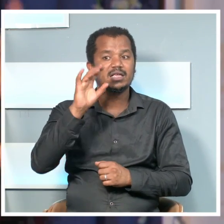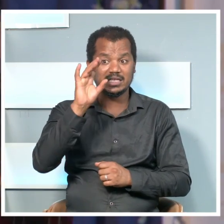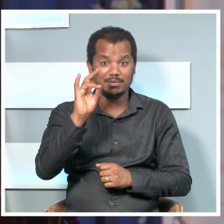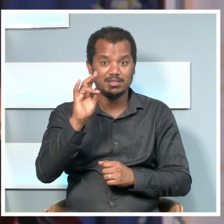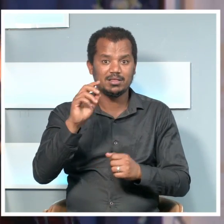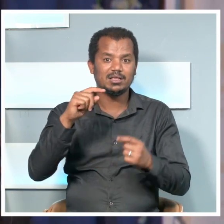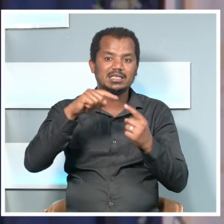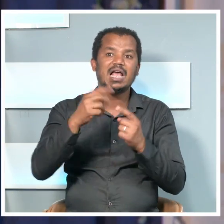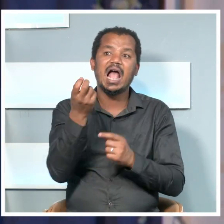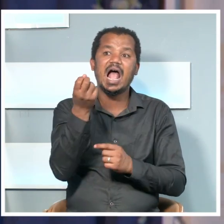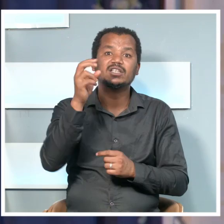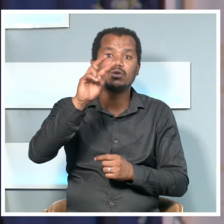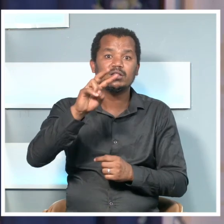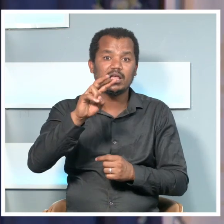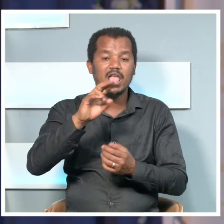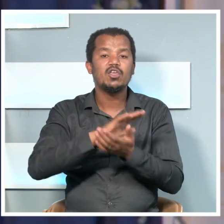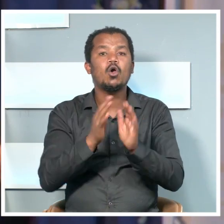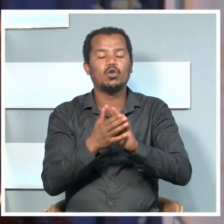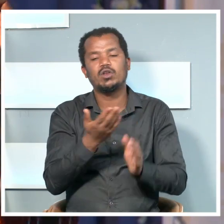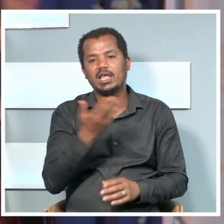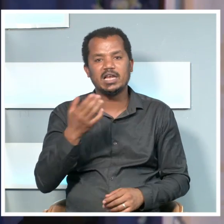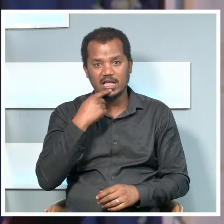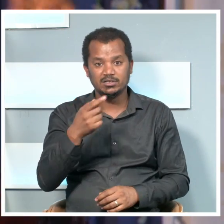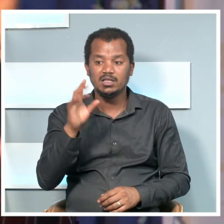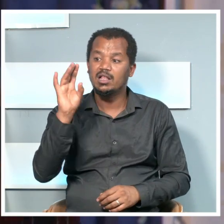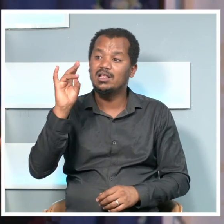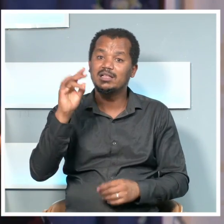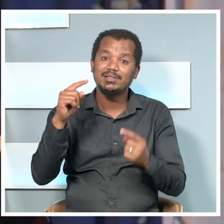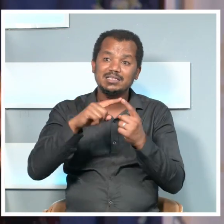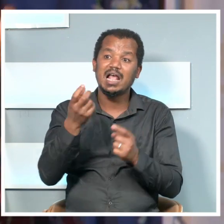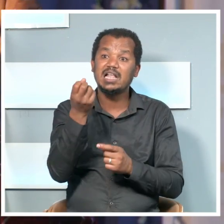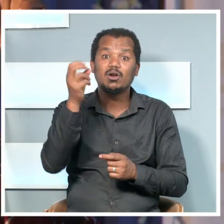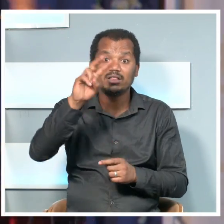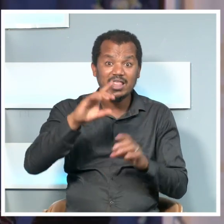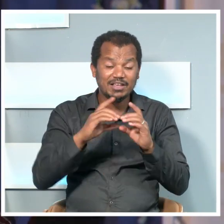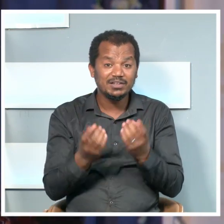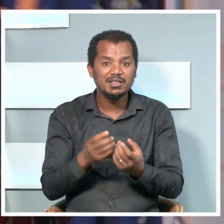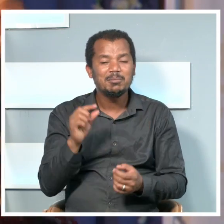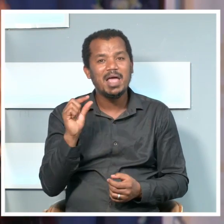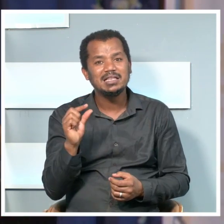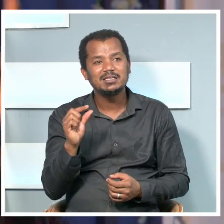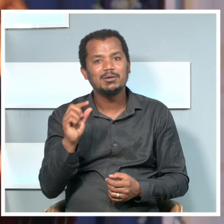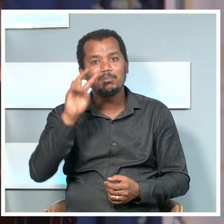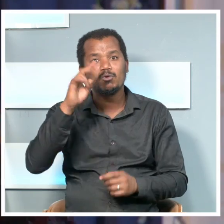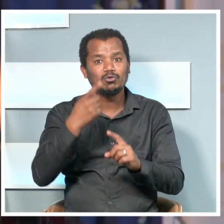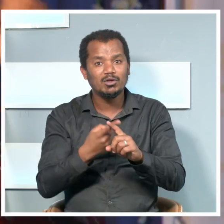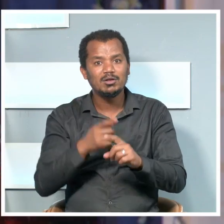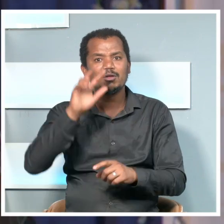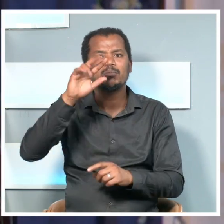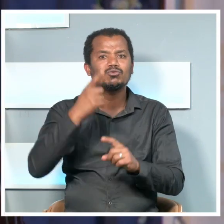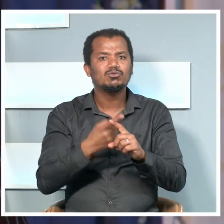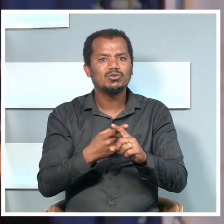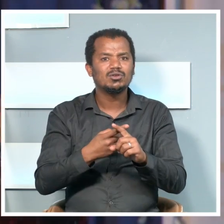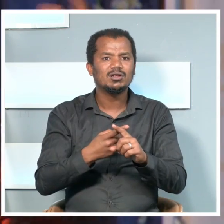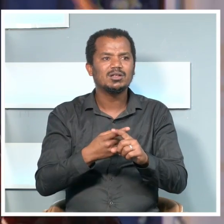كسواتين يكفل اسكاسرولتين يهونون مقرر من أقراتو كسواتين يكفل اسكاسرولتين بيانس بولتور بسوستور